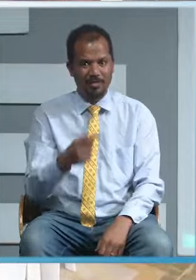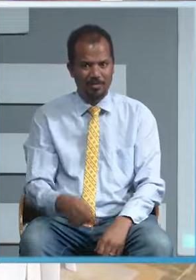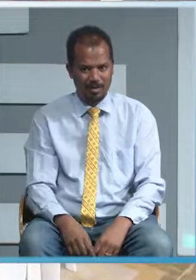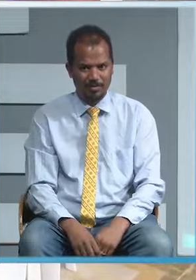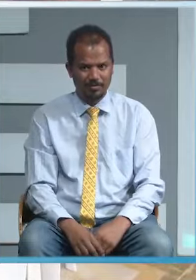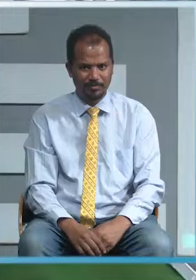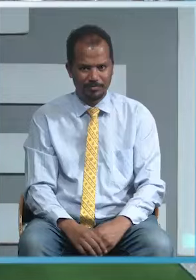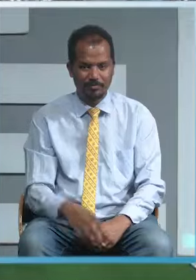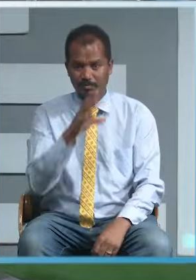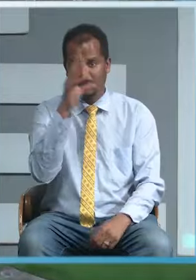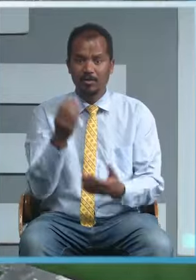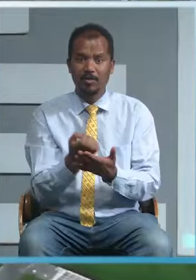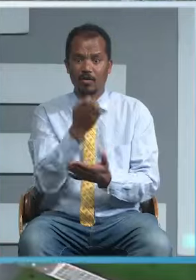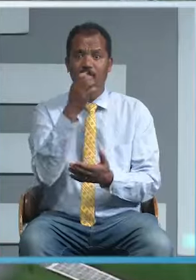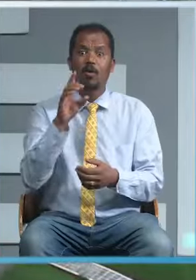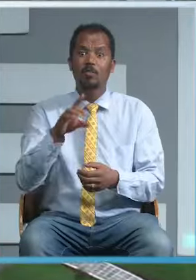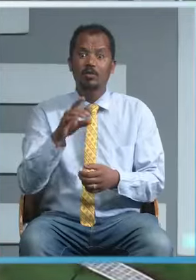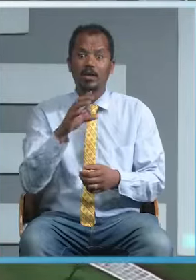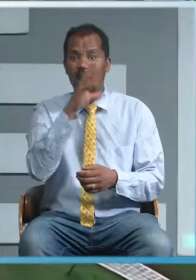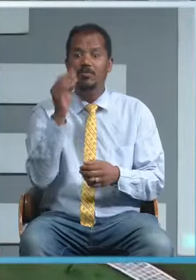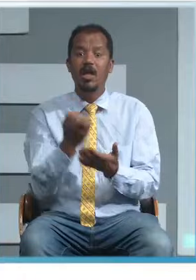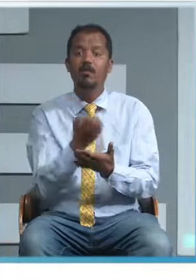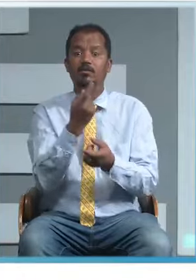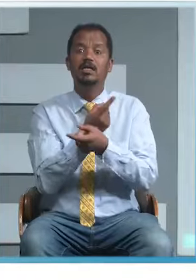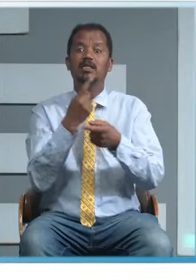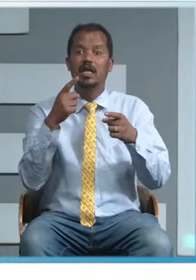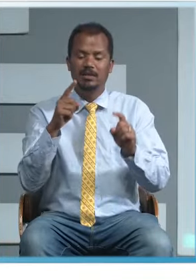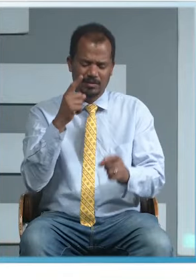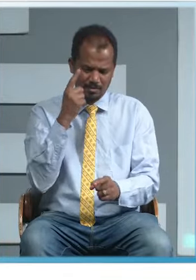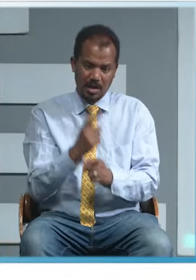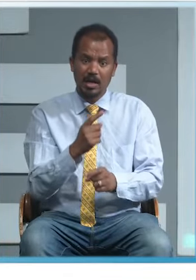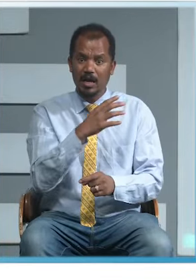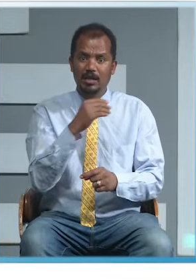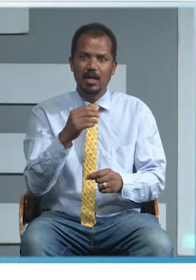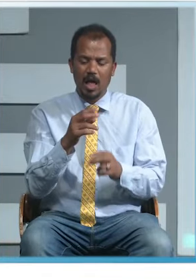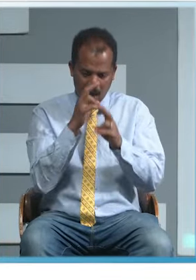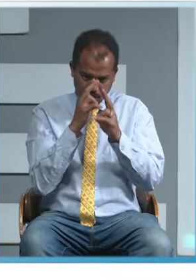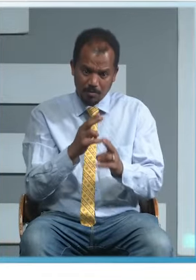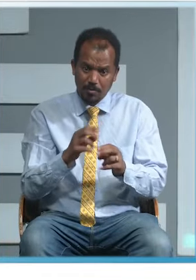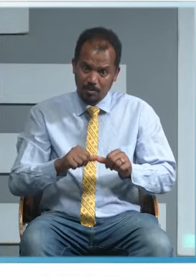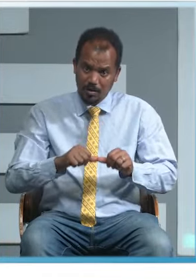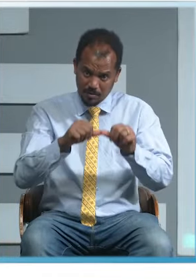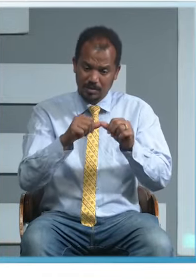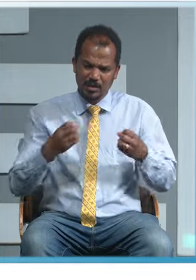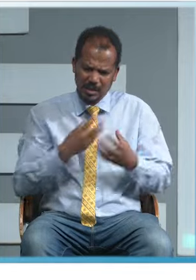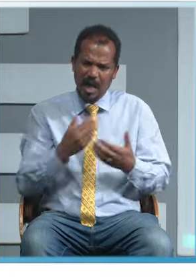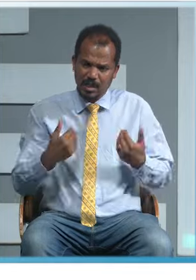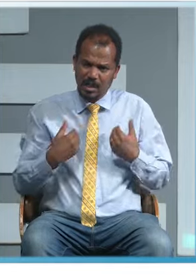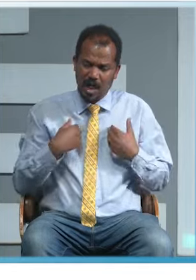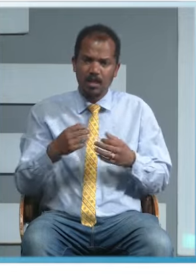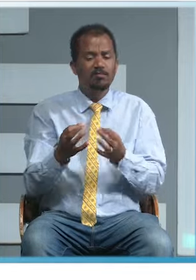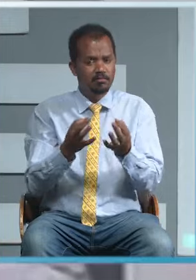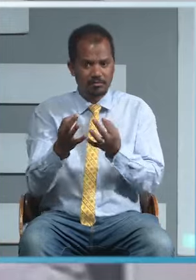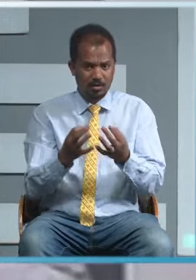ተባለ። የአፍሪካ ኢኮኖሚ ኮሚሽን የአፍሪካን ኢኮኖሚ ነጻነት ለማረጋገጥና አስከብሮስ ለመቀጠሉ ስጋት